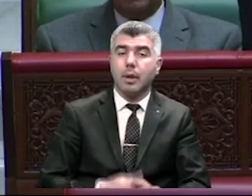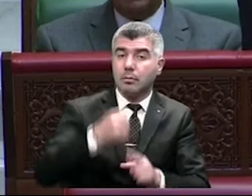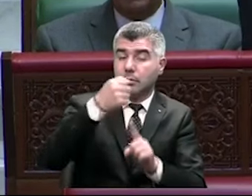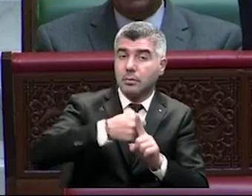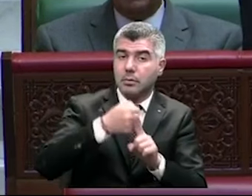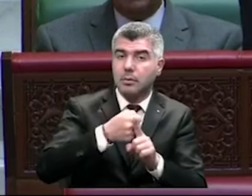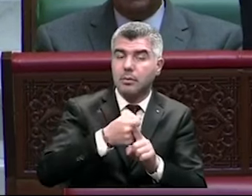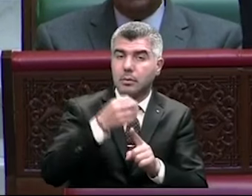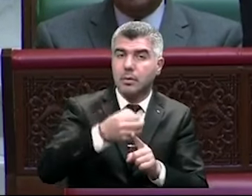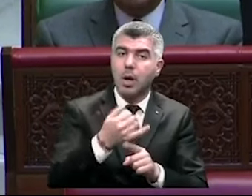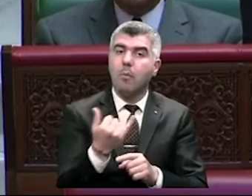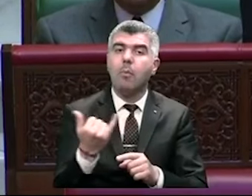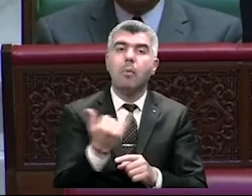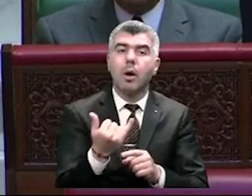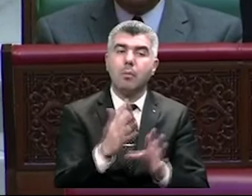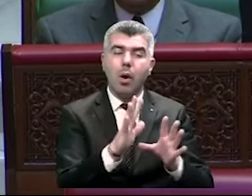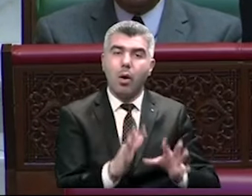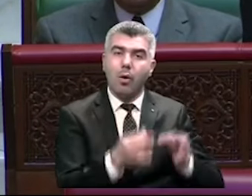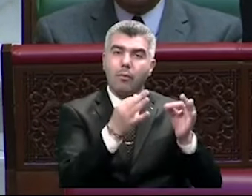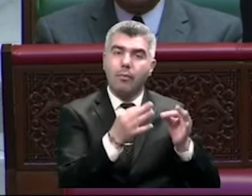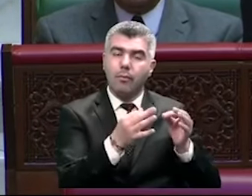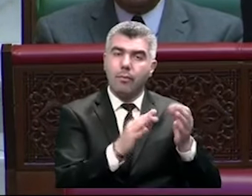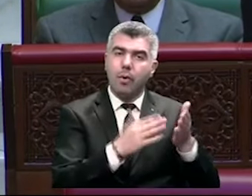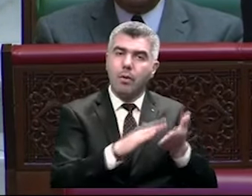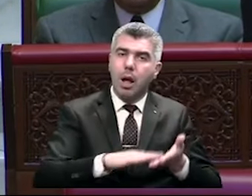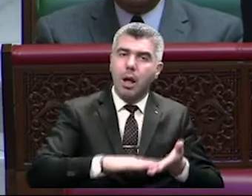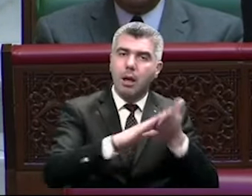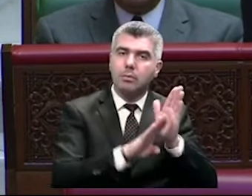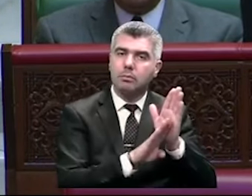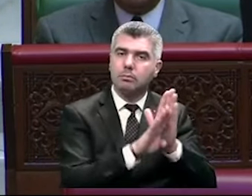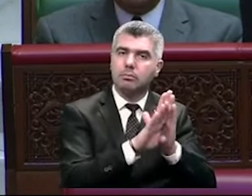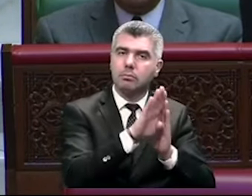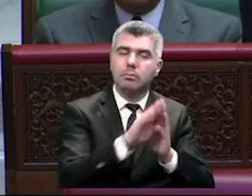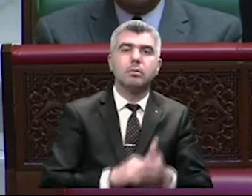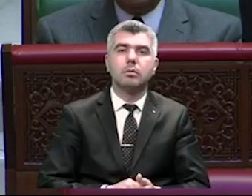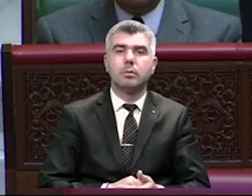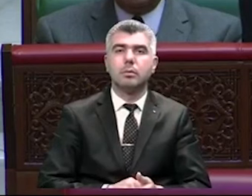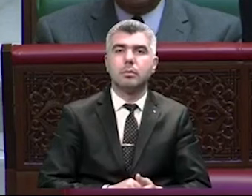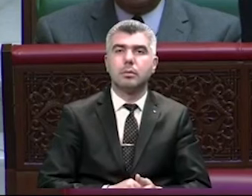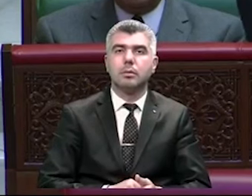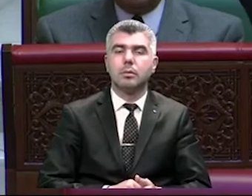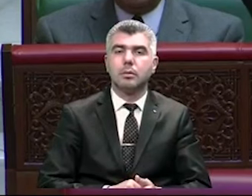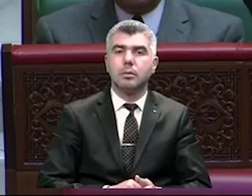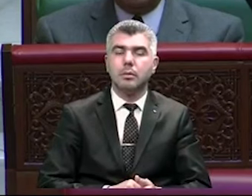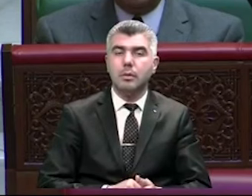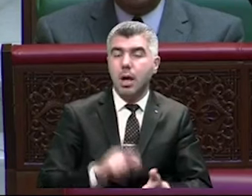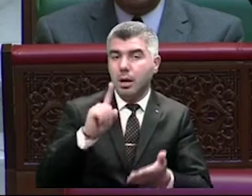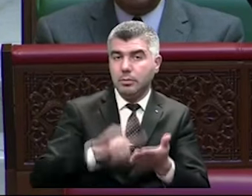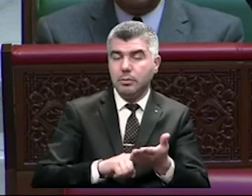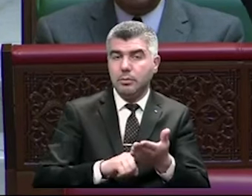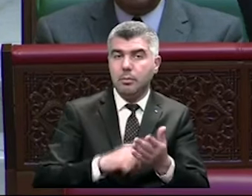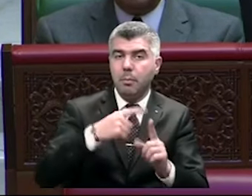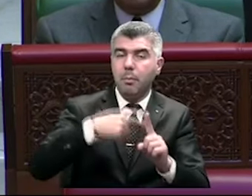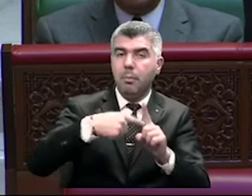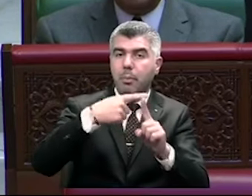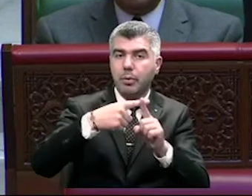فرص حقيقيه لبلادنا لتحقيق قفزه نوعيه في كافه المجالات والقطاعات وبالتالي وجب الرفع من